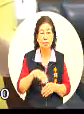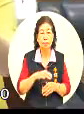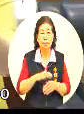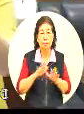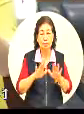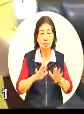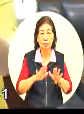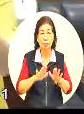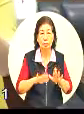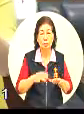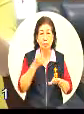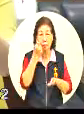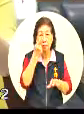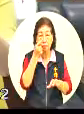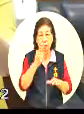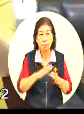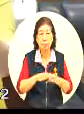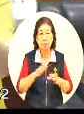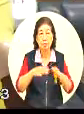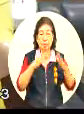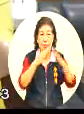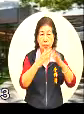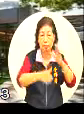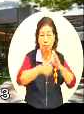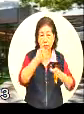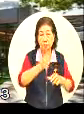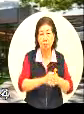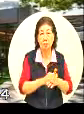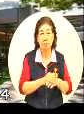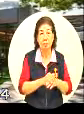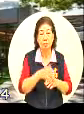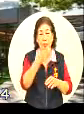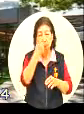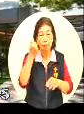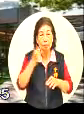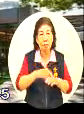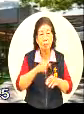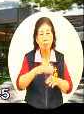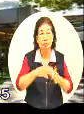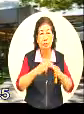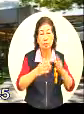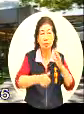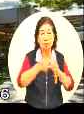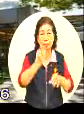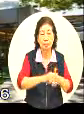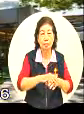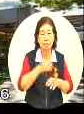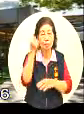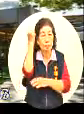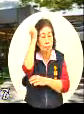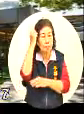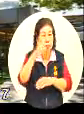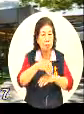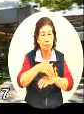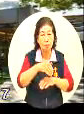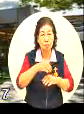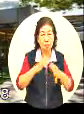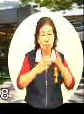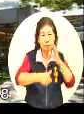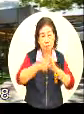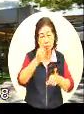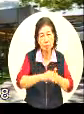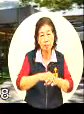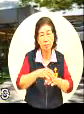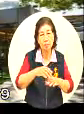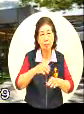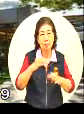南市，我们的台南市长哦赖清德，他没有住在他们的官邸，所以台南市长